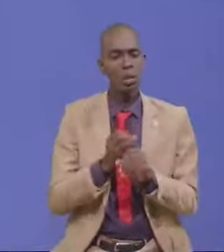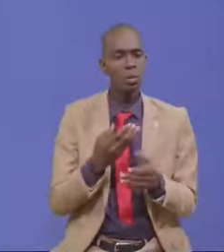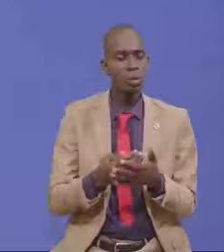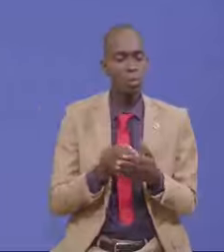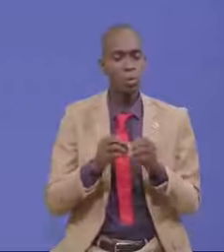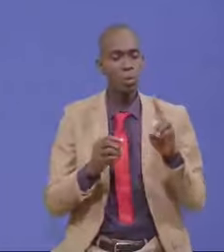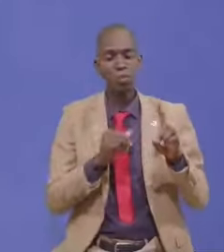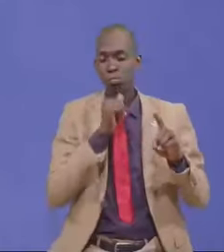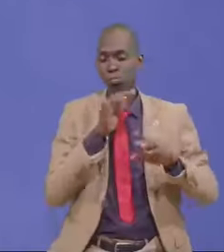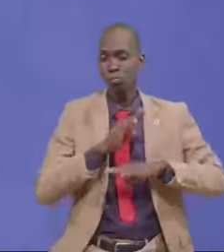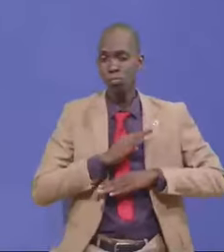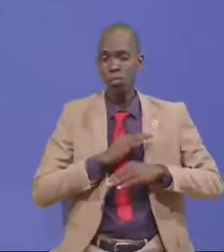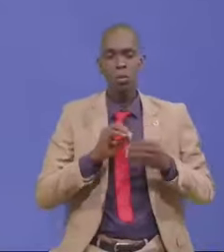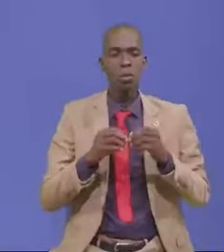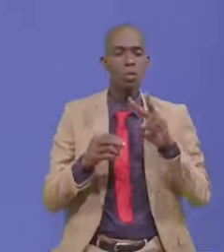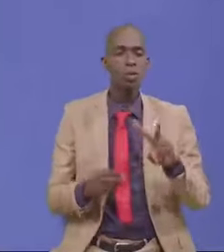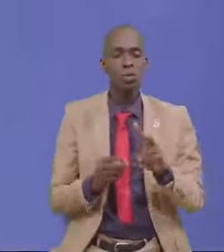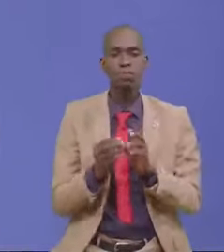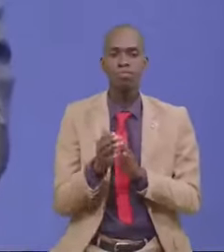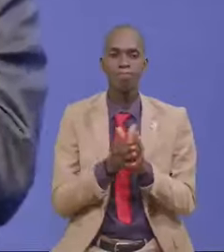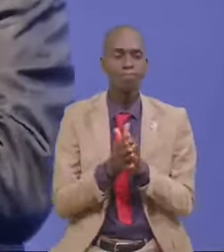Premièrement, l'insatisfaction. Deuxièmement, le désir.